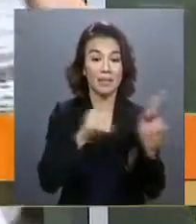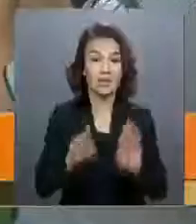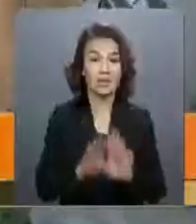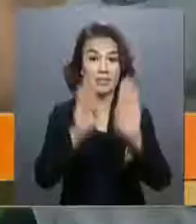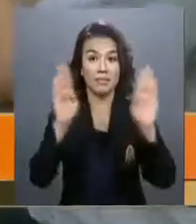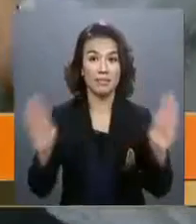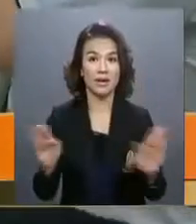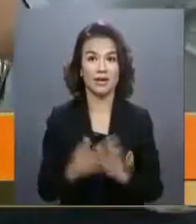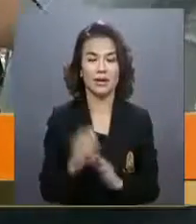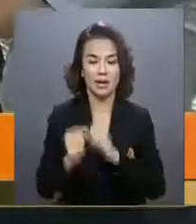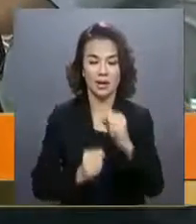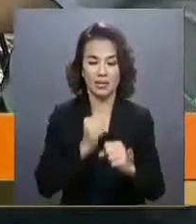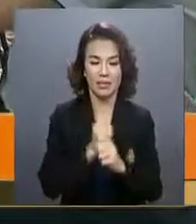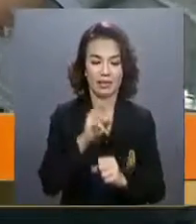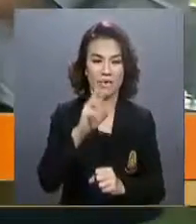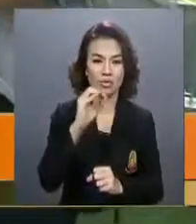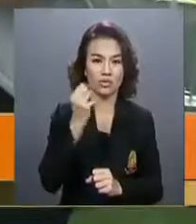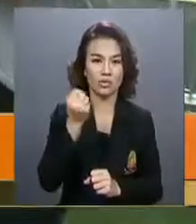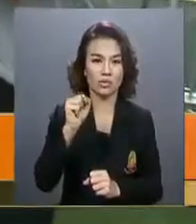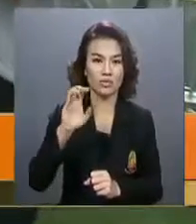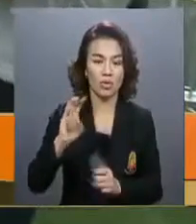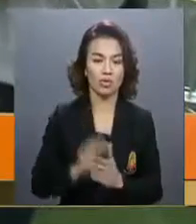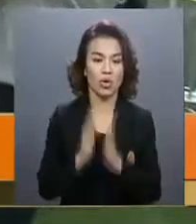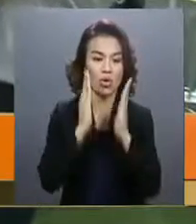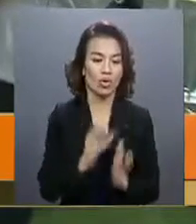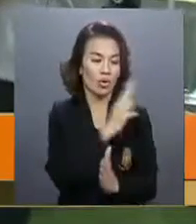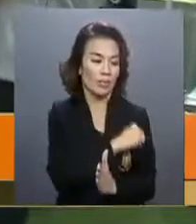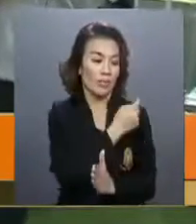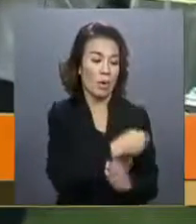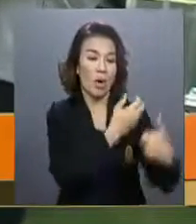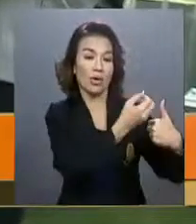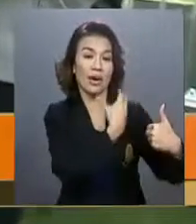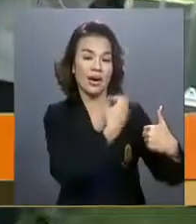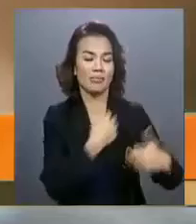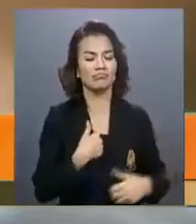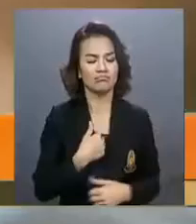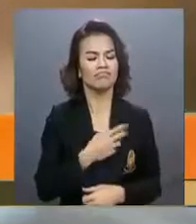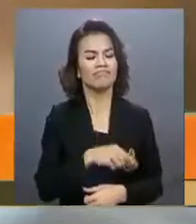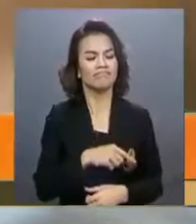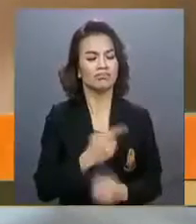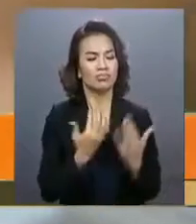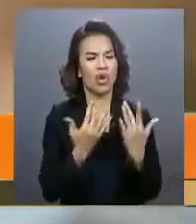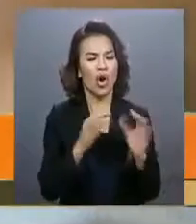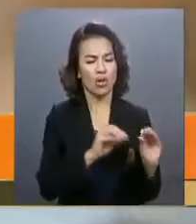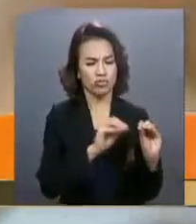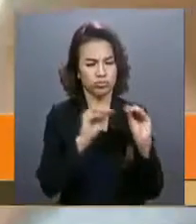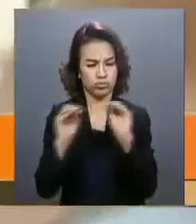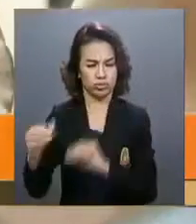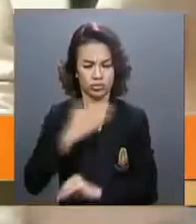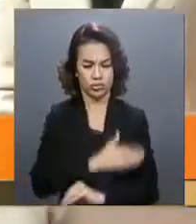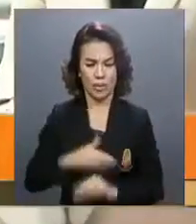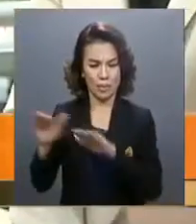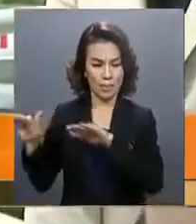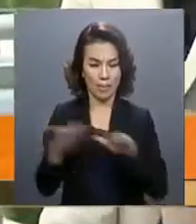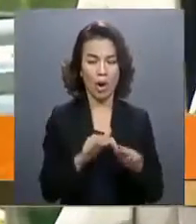ปี2016เนื่องจากได้รับคำแนะนำจากแพทย์ให้ใช้เวลาฟื้นตัวให้มากขึ้นเพื่อสภาพร่างกายที่พร้อมที่สุดหลังจาก